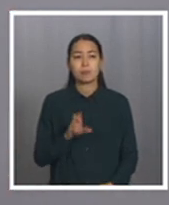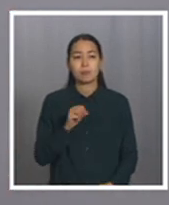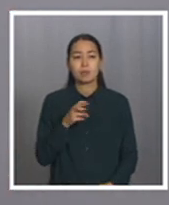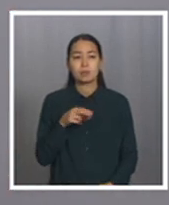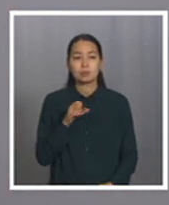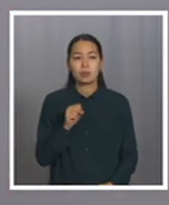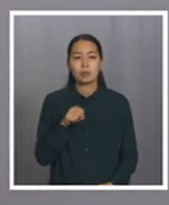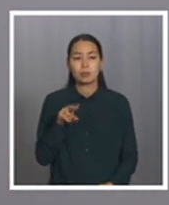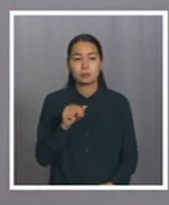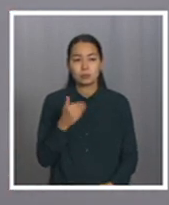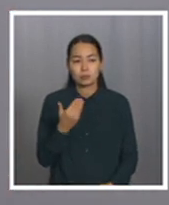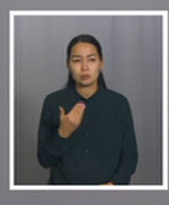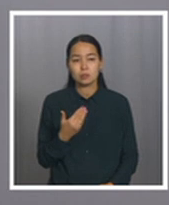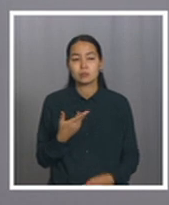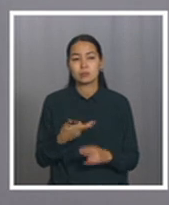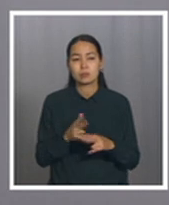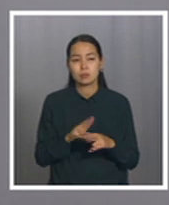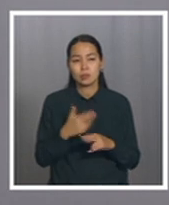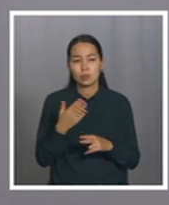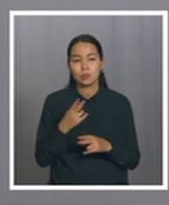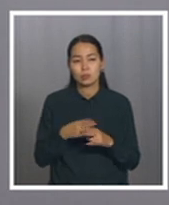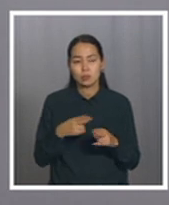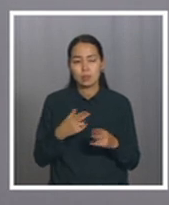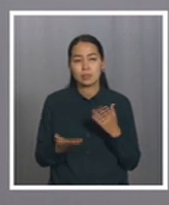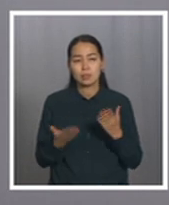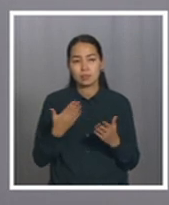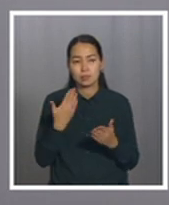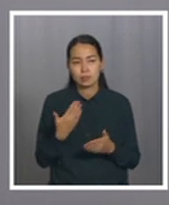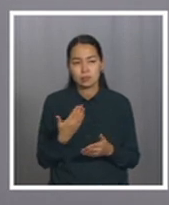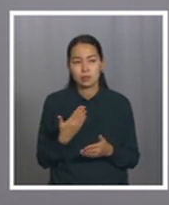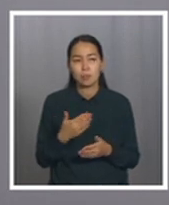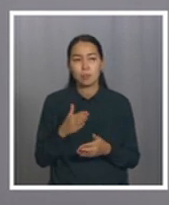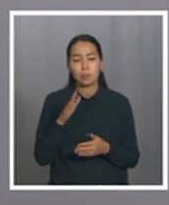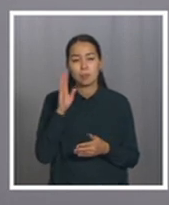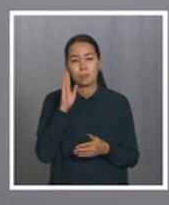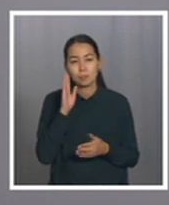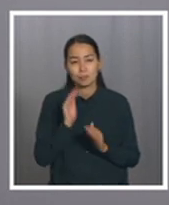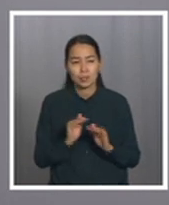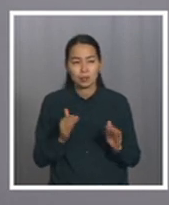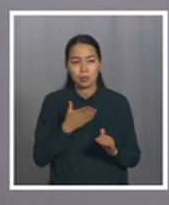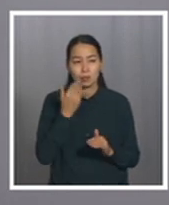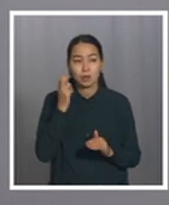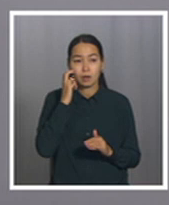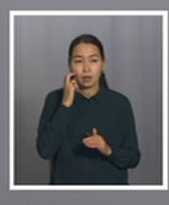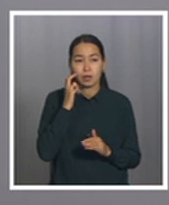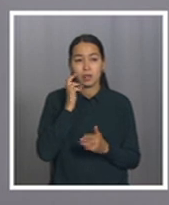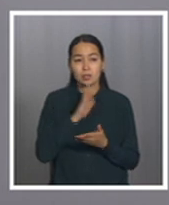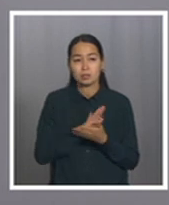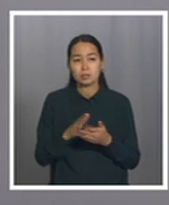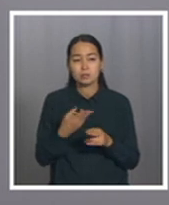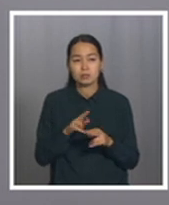Ада жоқ деген мағынаны береді. Яғни баласы жоқ. Қарадан таза. Қара ірі қара